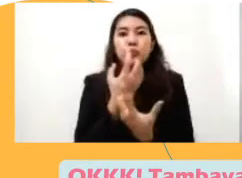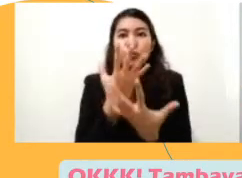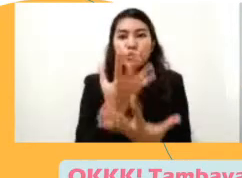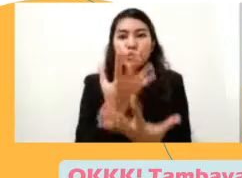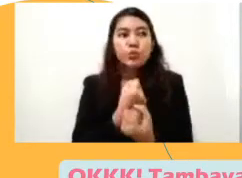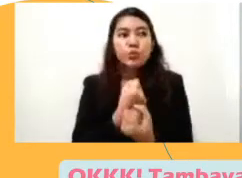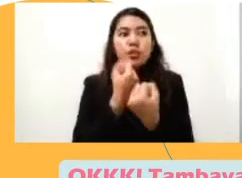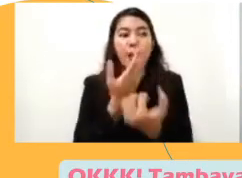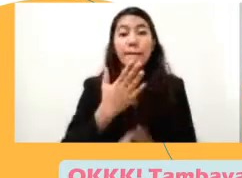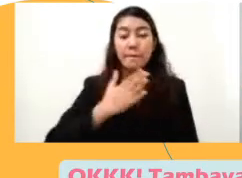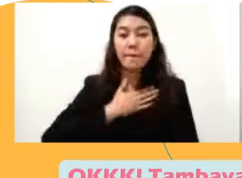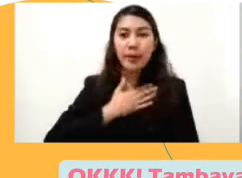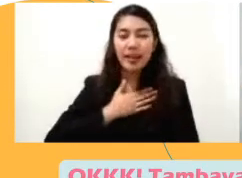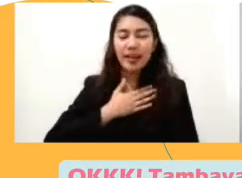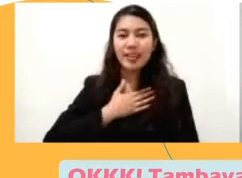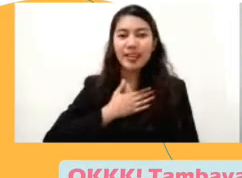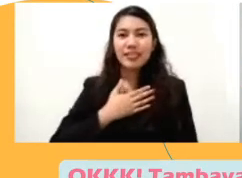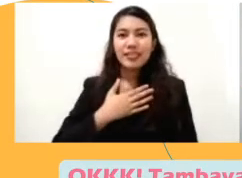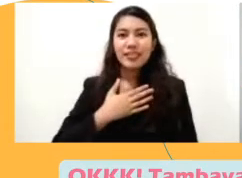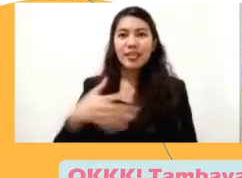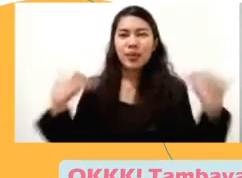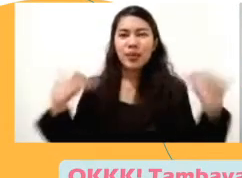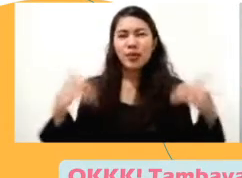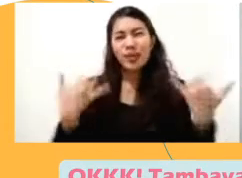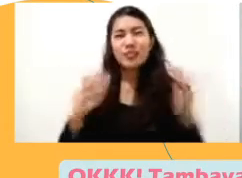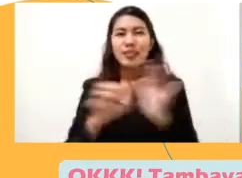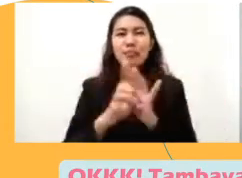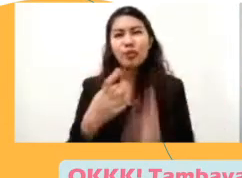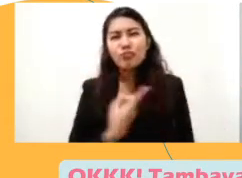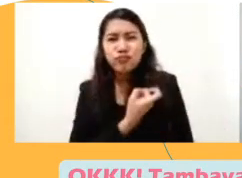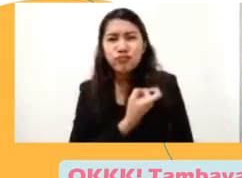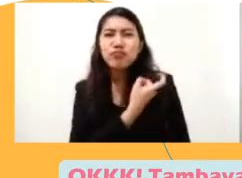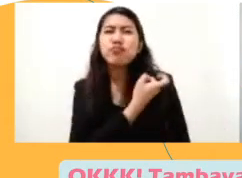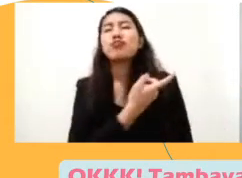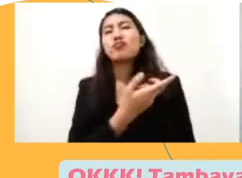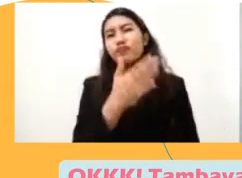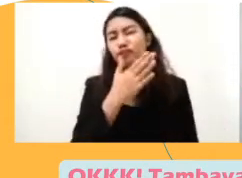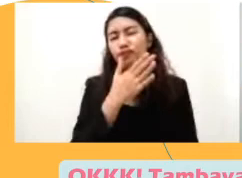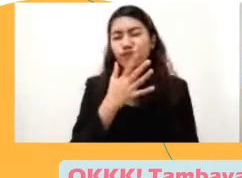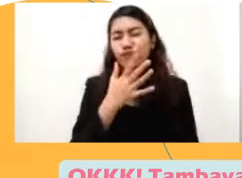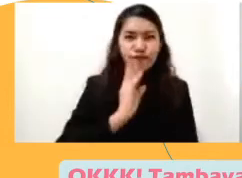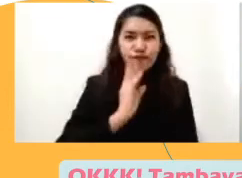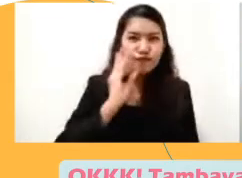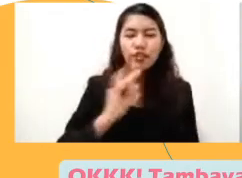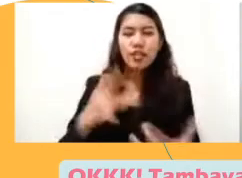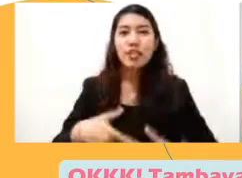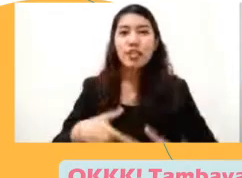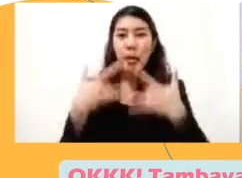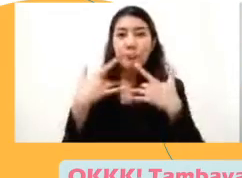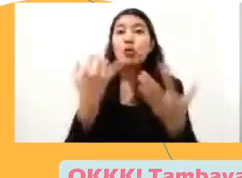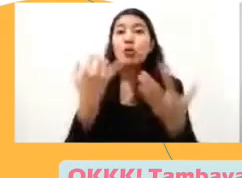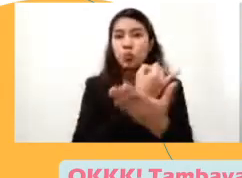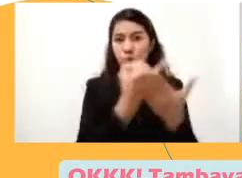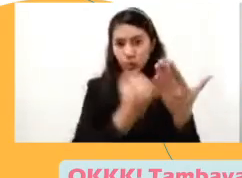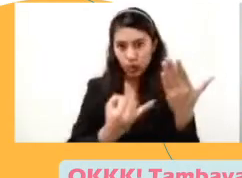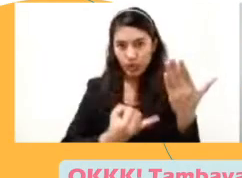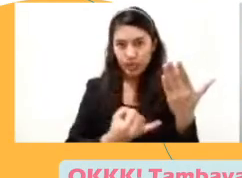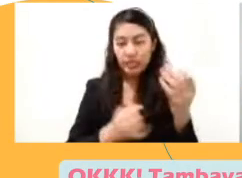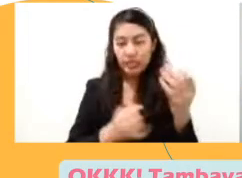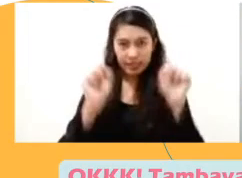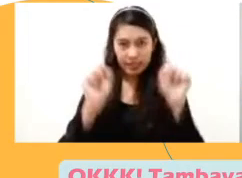hinanakit ko. Bata pa, yung mga hinanakit sa buhay, mga pinagdadaanan, ganyan. At saka eventually, nakatulong din yung mga